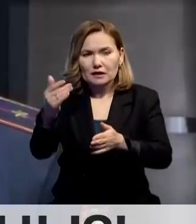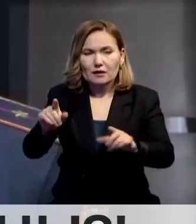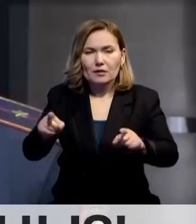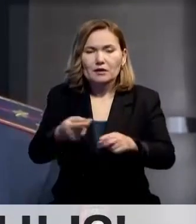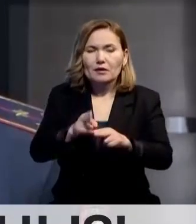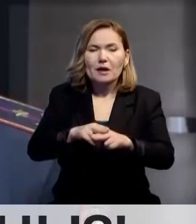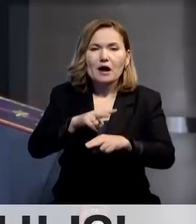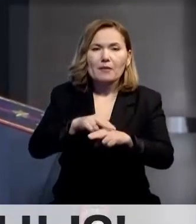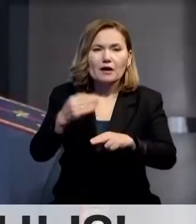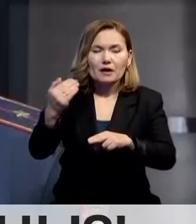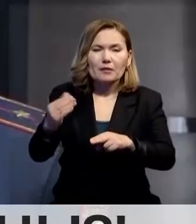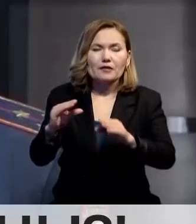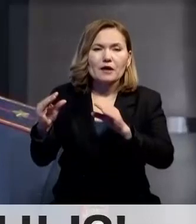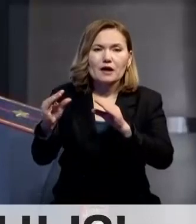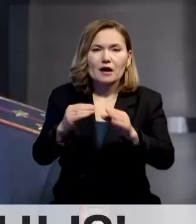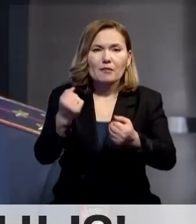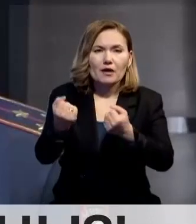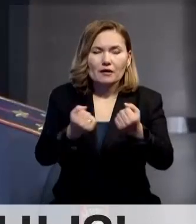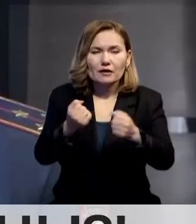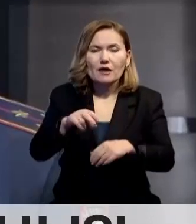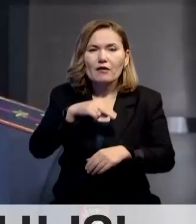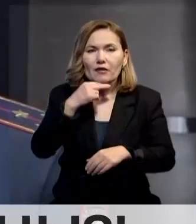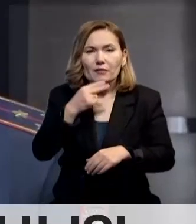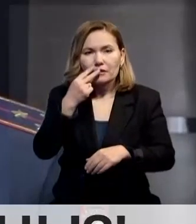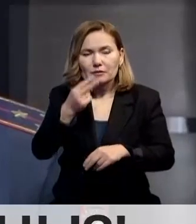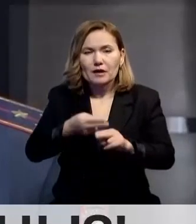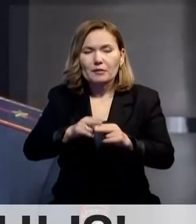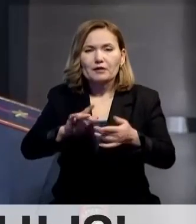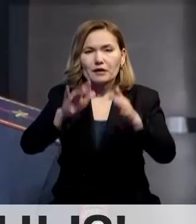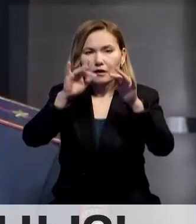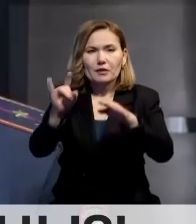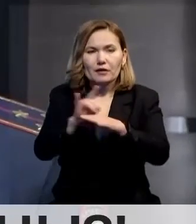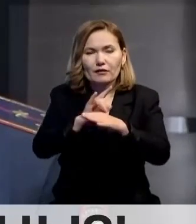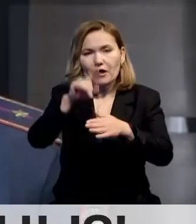Полиция қызметкерлері автокөлік жүргізушілеріне қырағы болуға және осындай